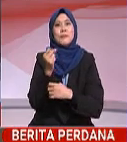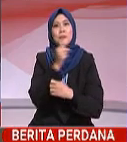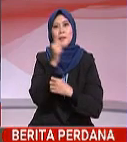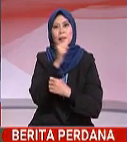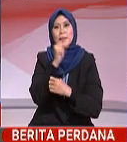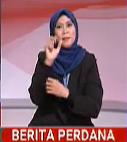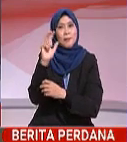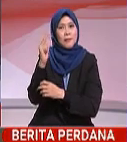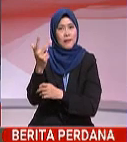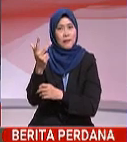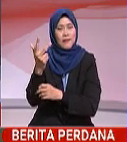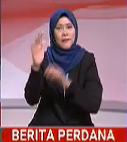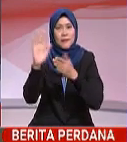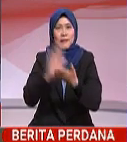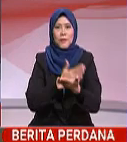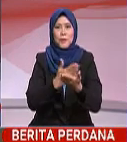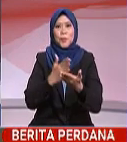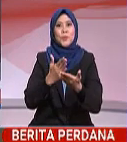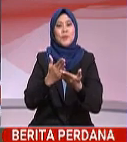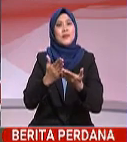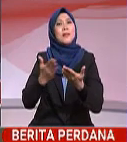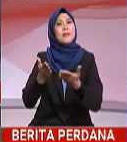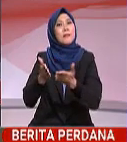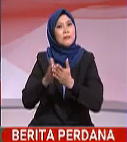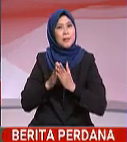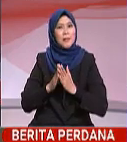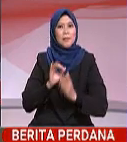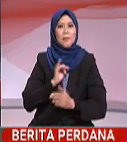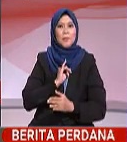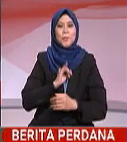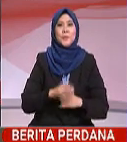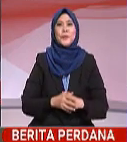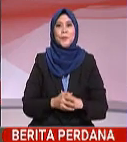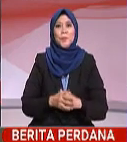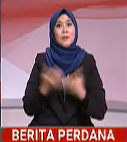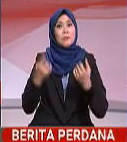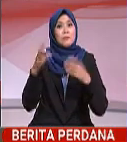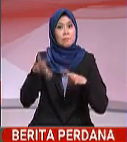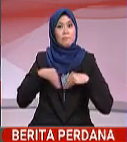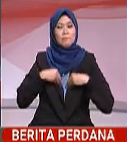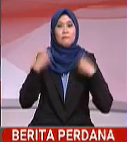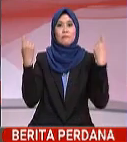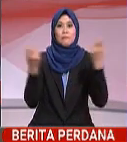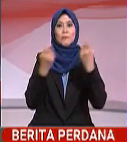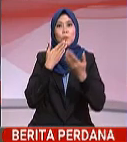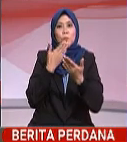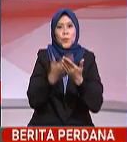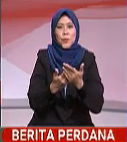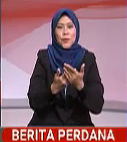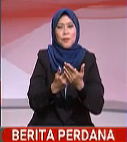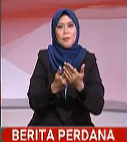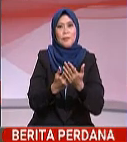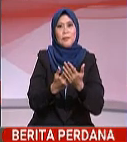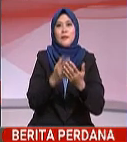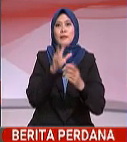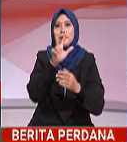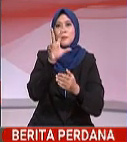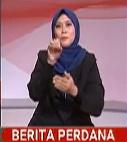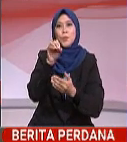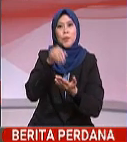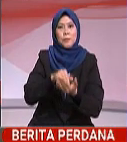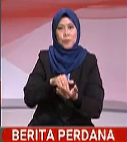ketiga berjudul Izinkan Aku. Lagu itu mendapat sambutan baik dengan jumlah tontonan hampir 30,000